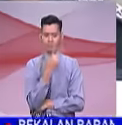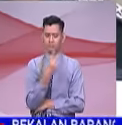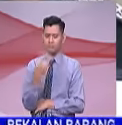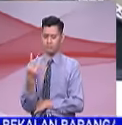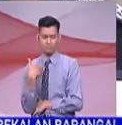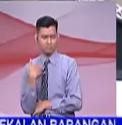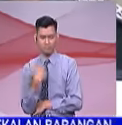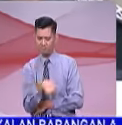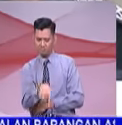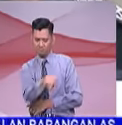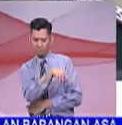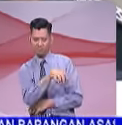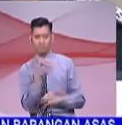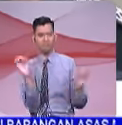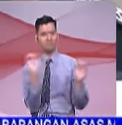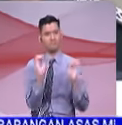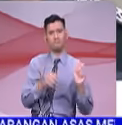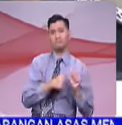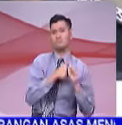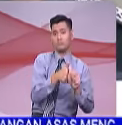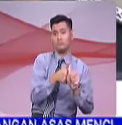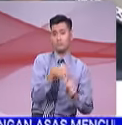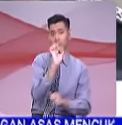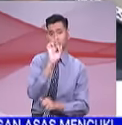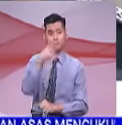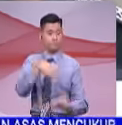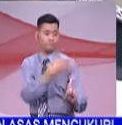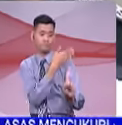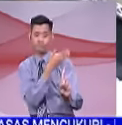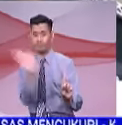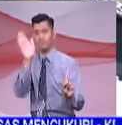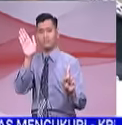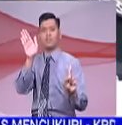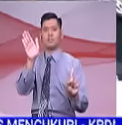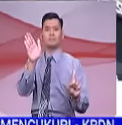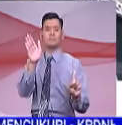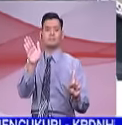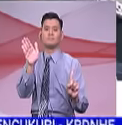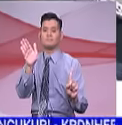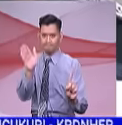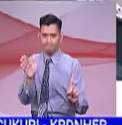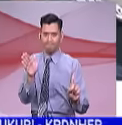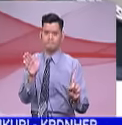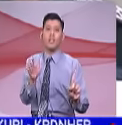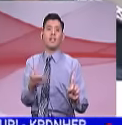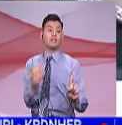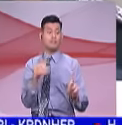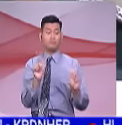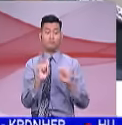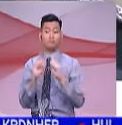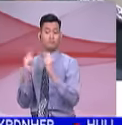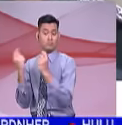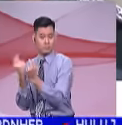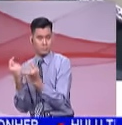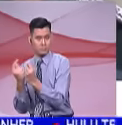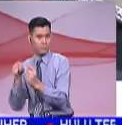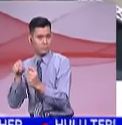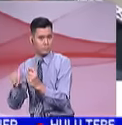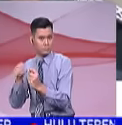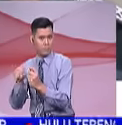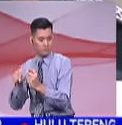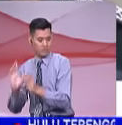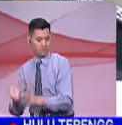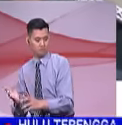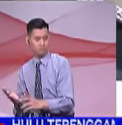ramai yang tidak mematuhi SOP, maka tim pemantauan pematuhan